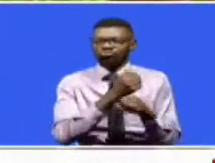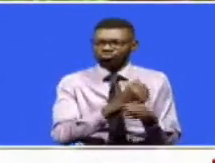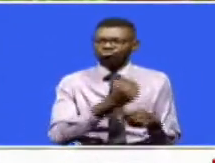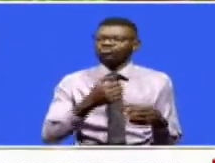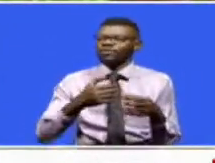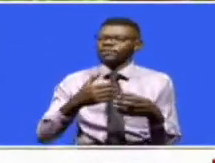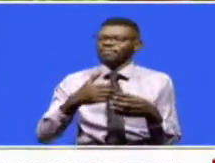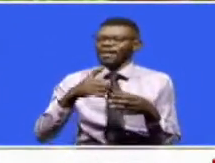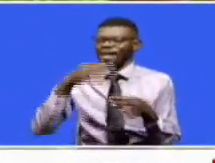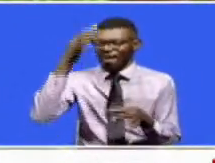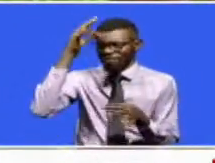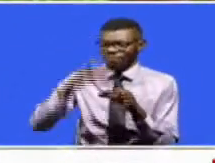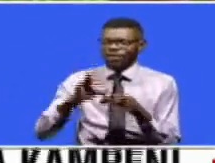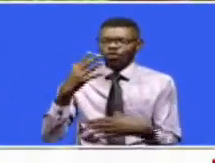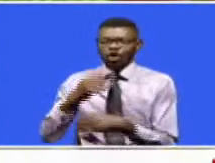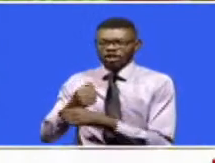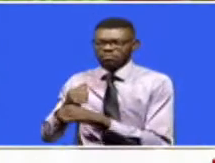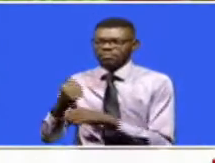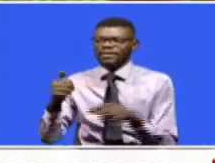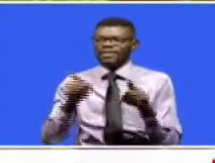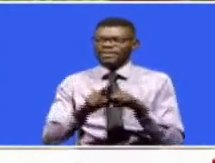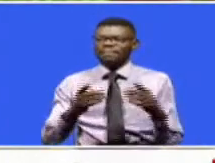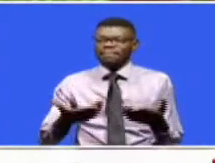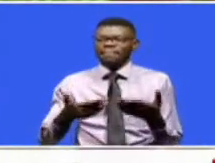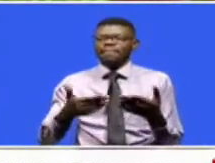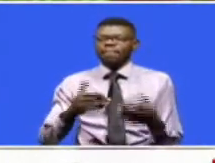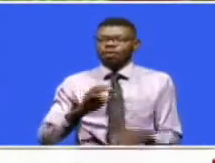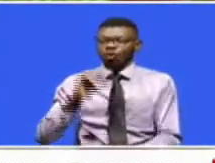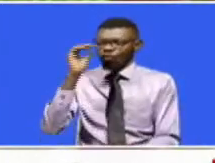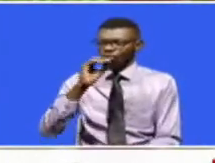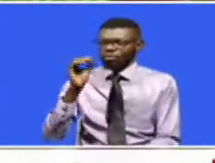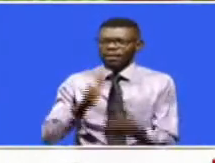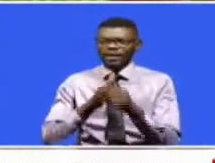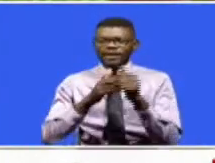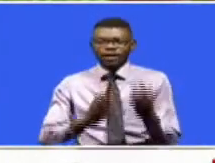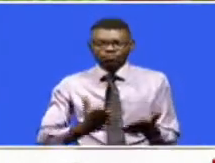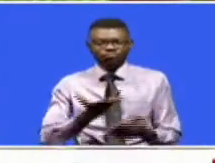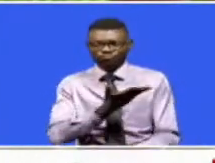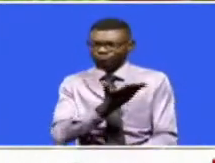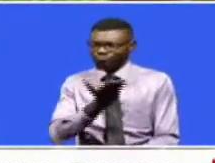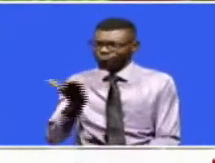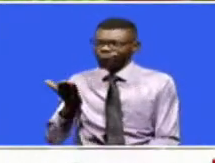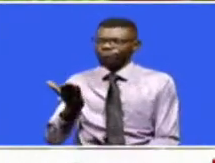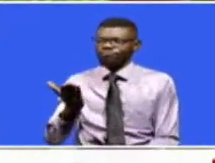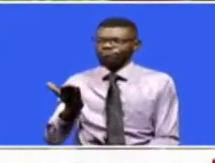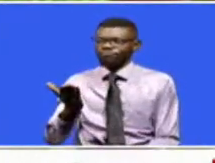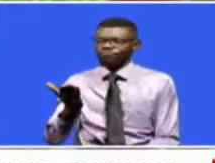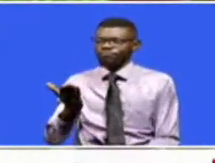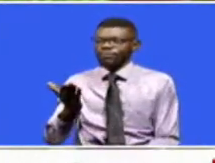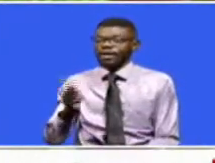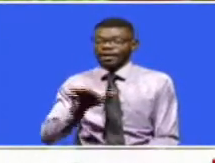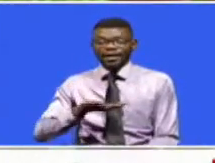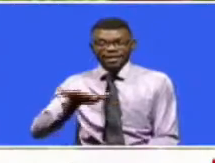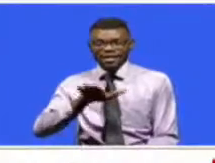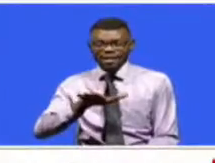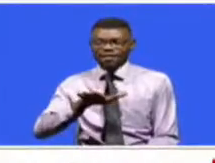faith organizations, and key opinion leaders and shapers in the